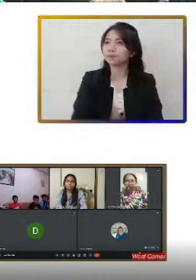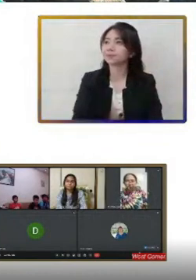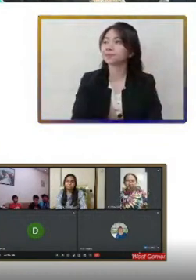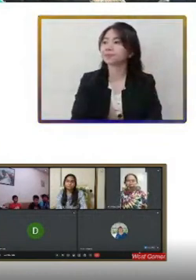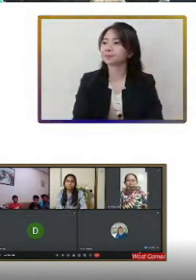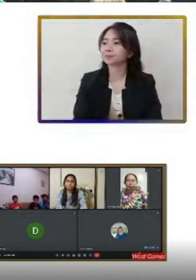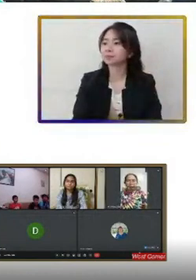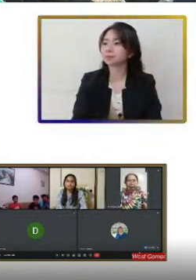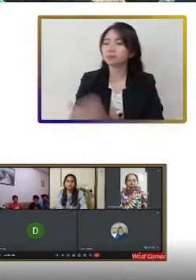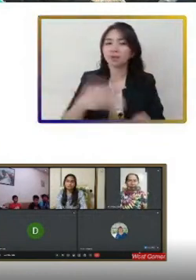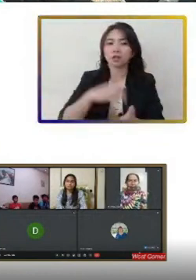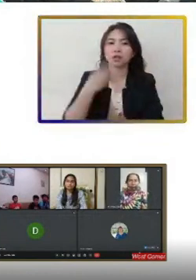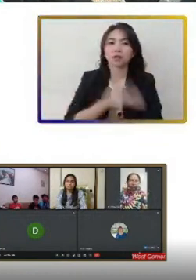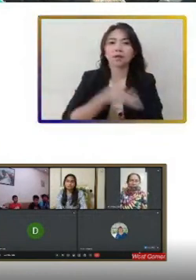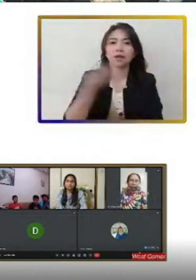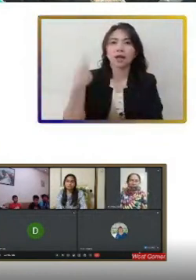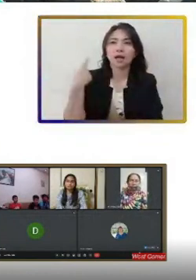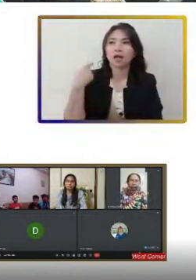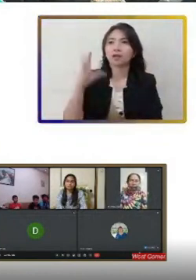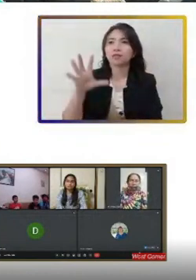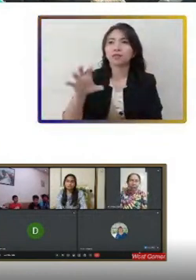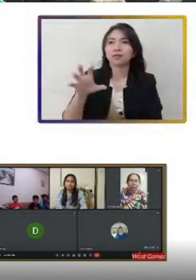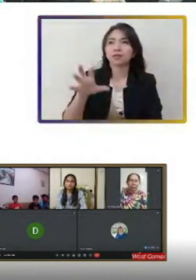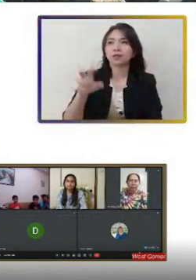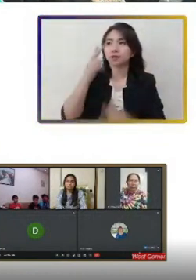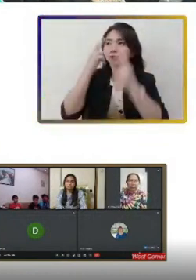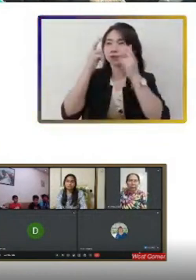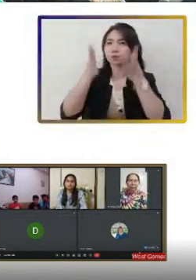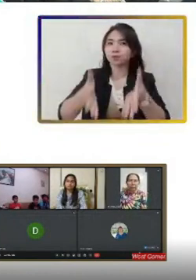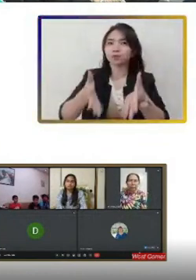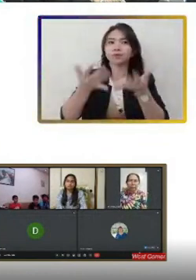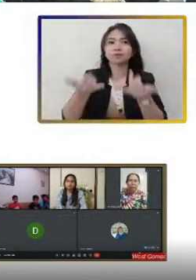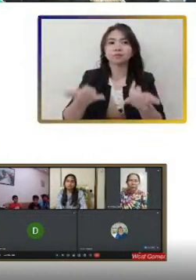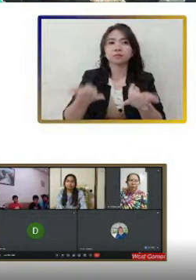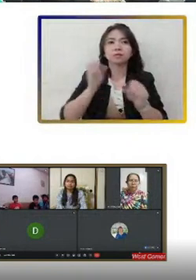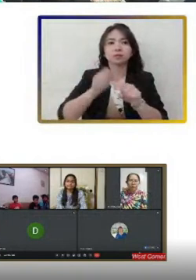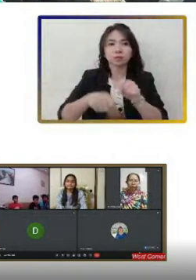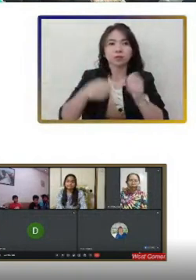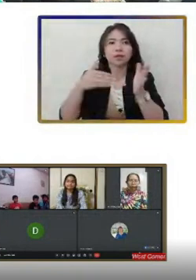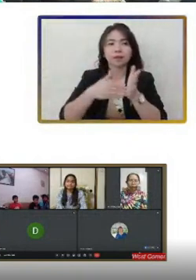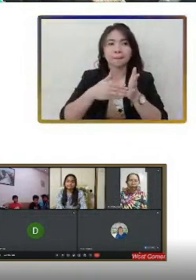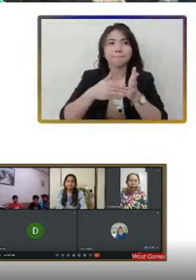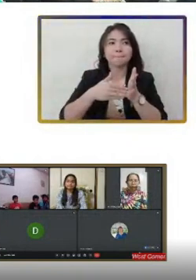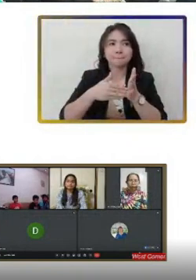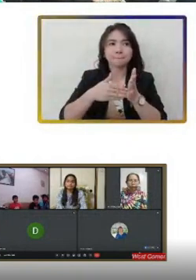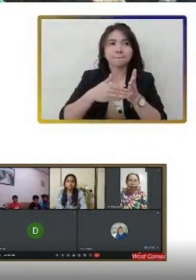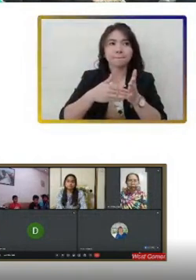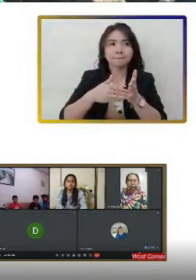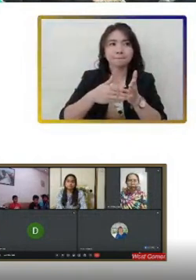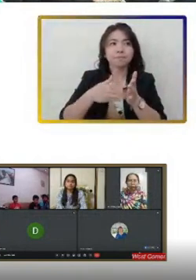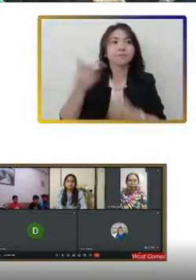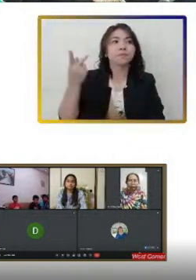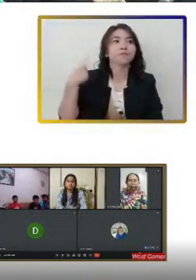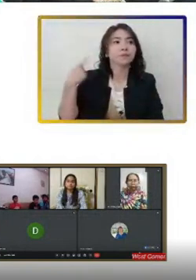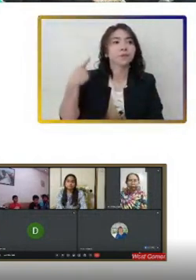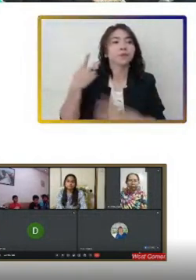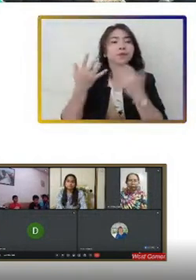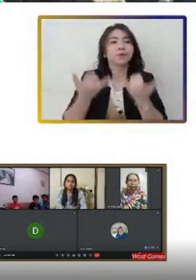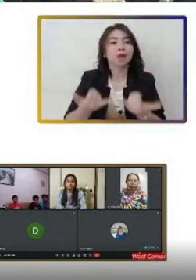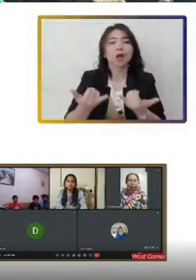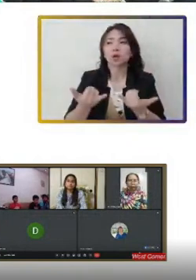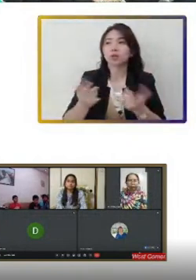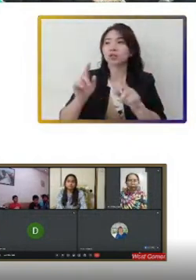Yeah, we have 15 first-time visitors, mga kapatid. So that makes or gives